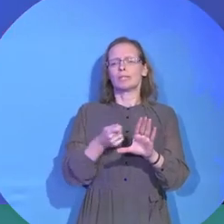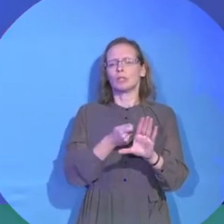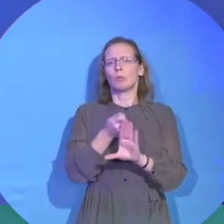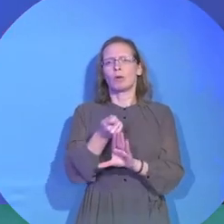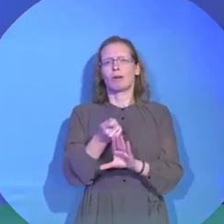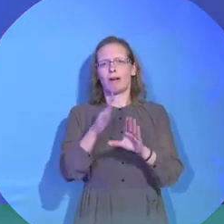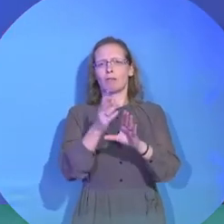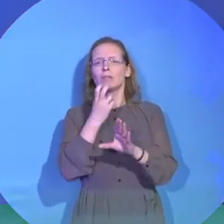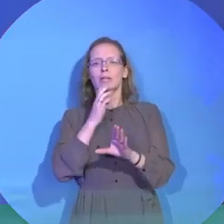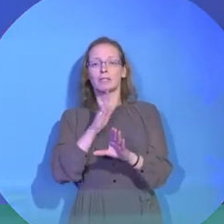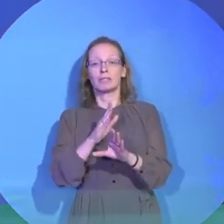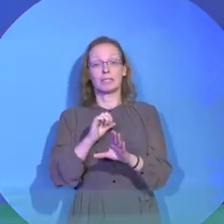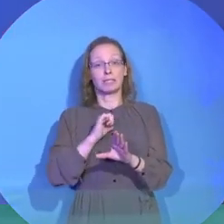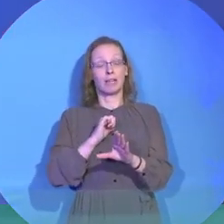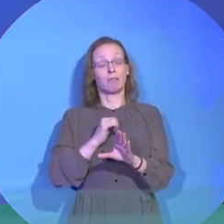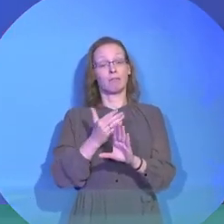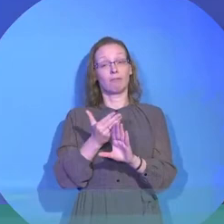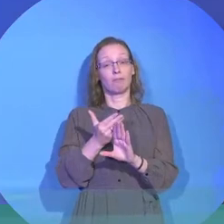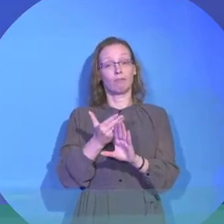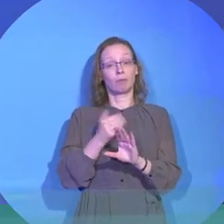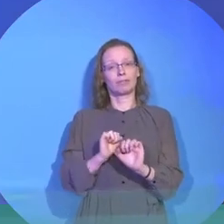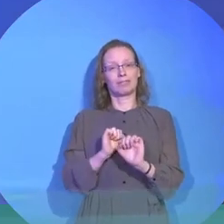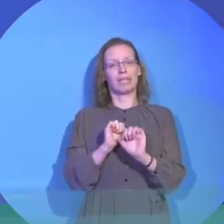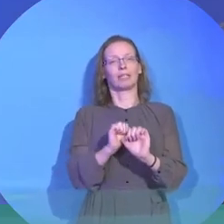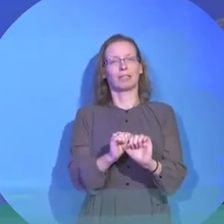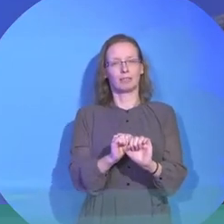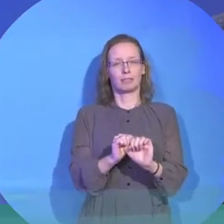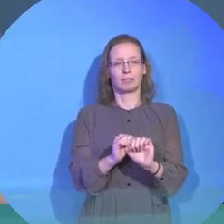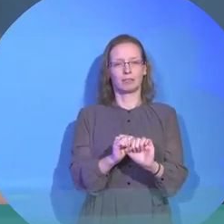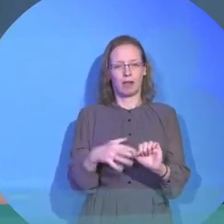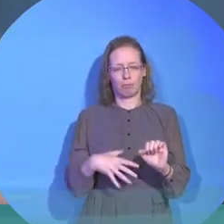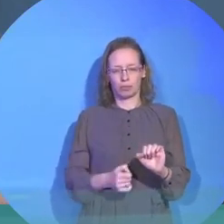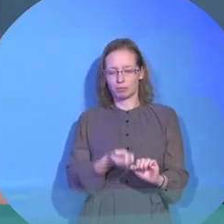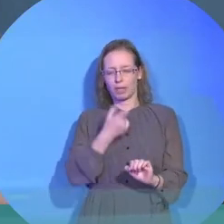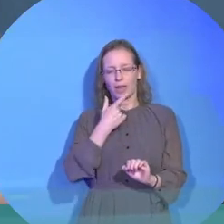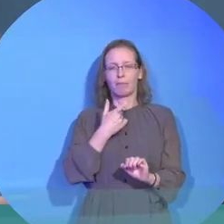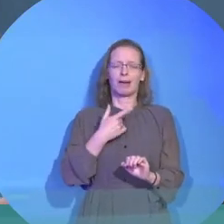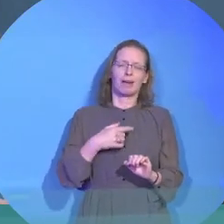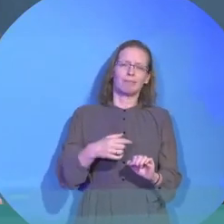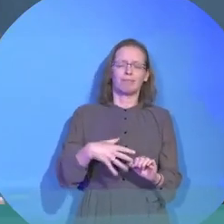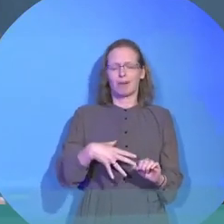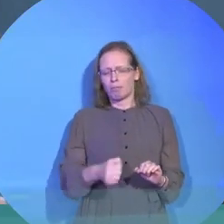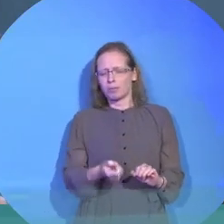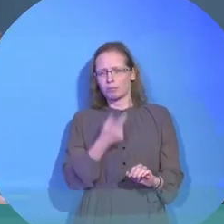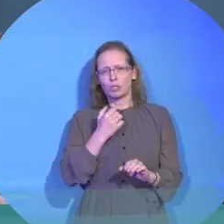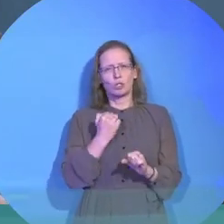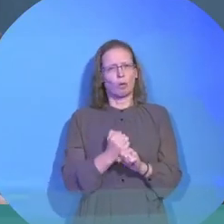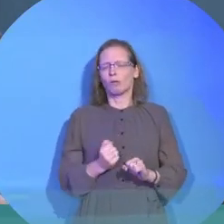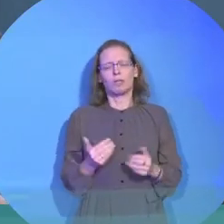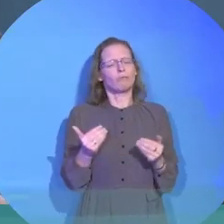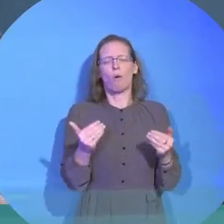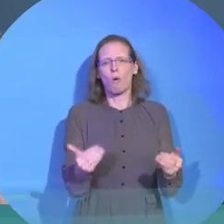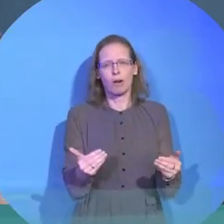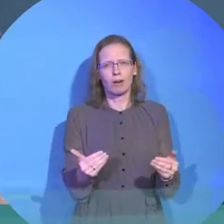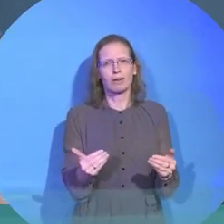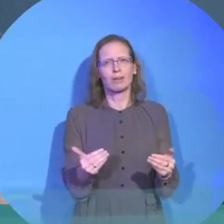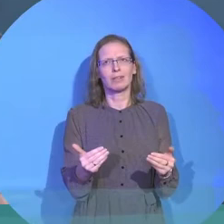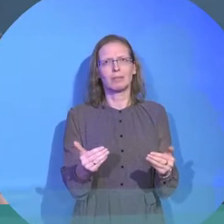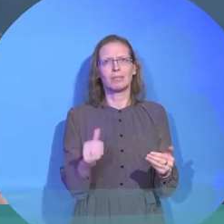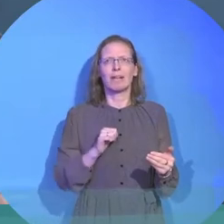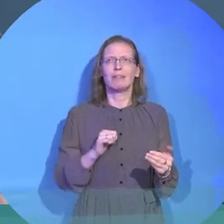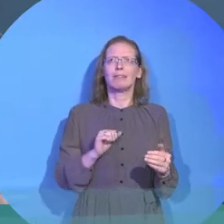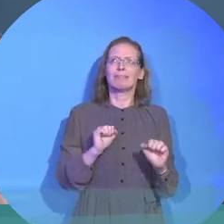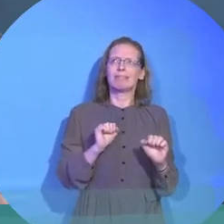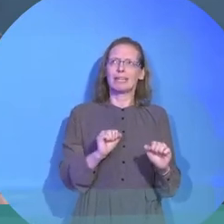tegenstander van de abortuspil bij de huisarts. Ik ben sowieso niet een voorstander van de abortuspil, maar Eigenlijk denk ik, ik ben wat gaan twijfelen, ook